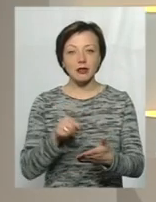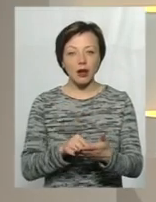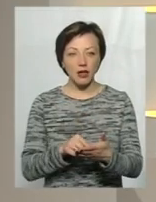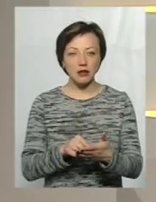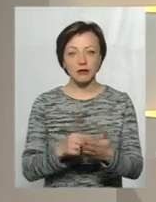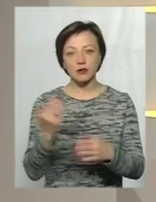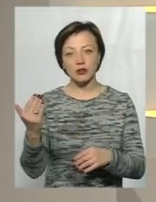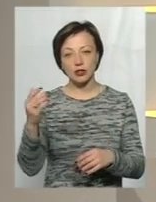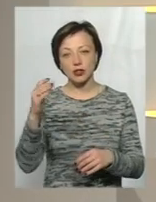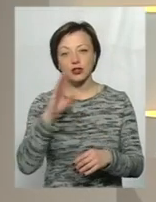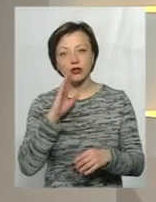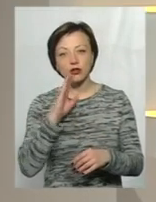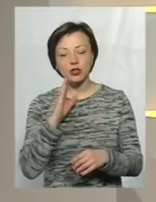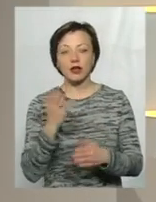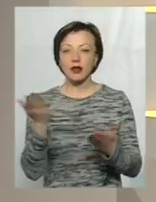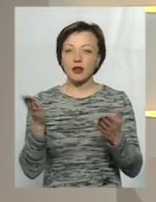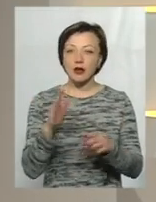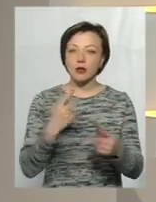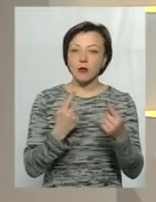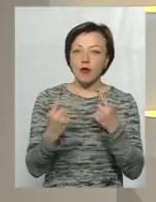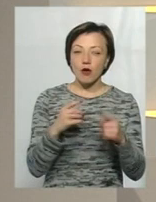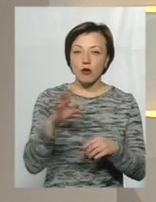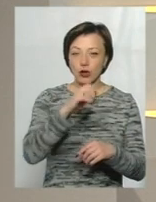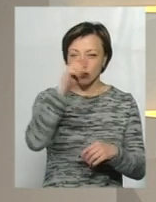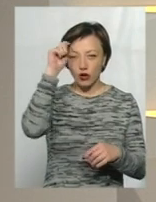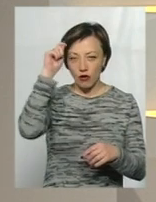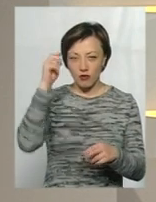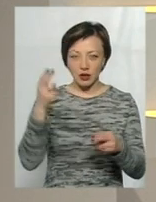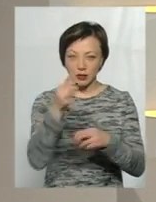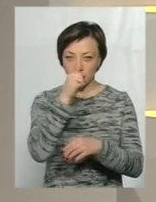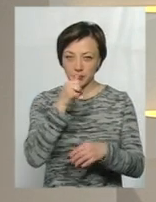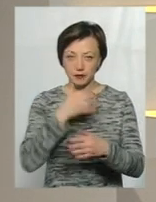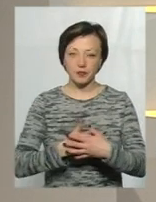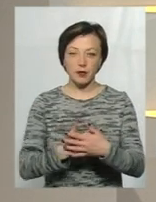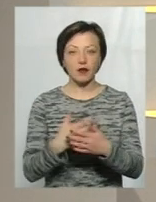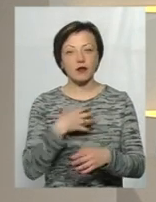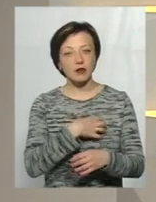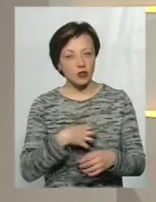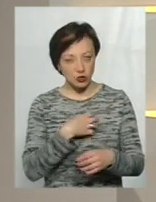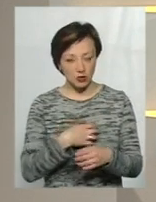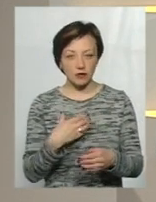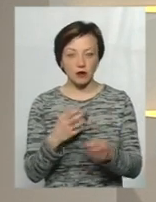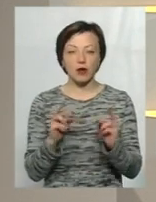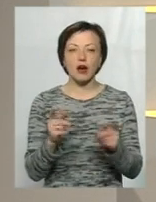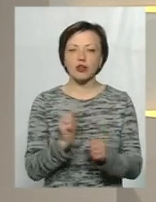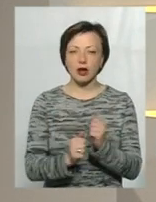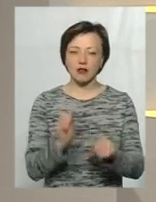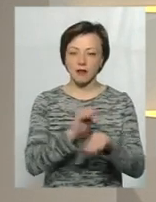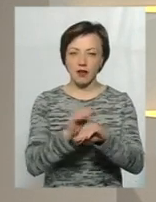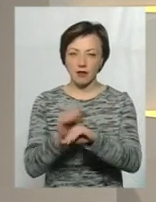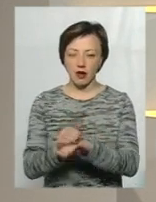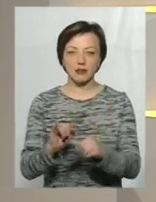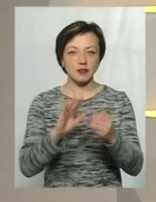сторони жіночого безпліддя. Чи є чоловіче безпліддя? Наскільки воно актуальне в нас? Як часто це